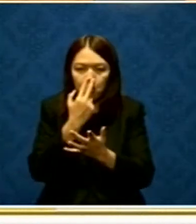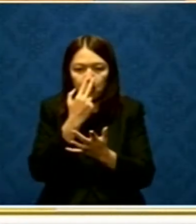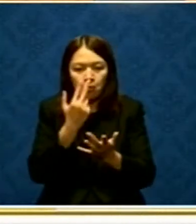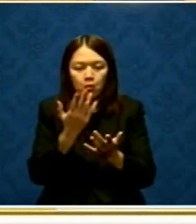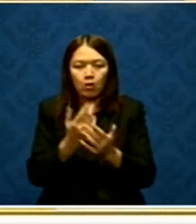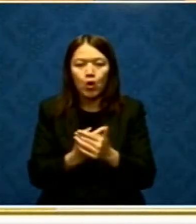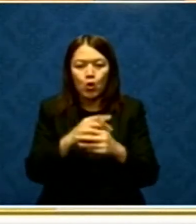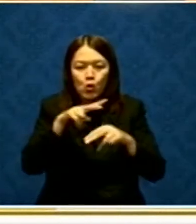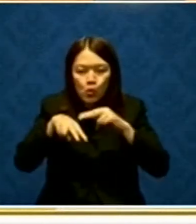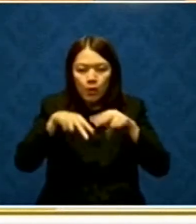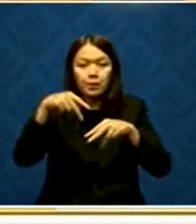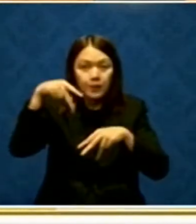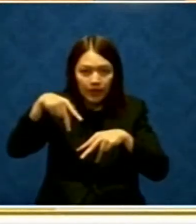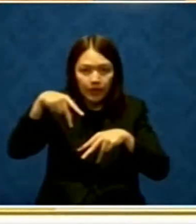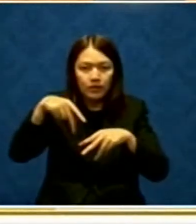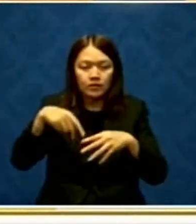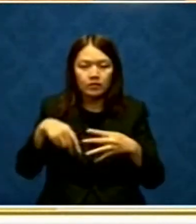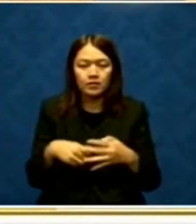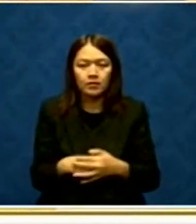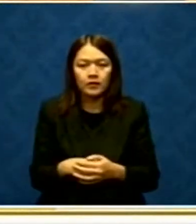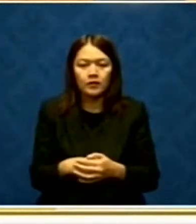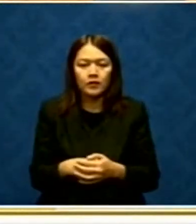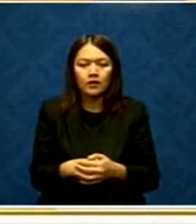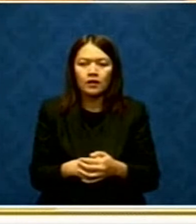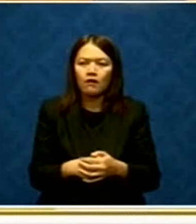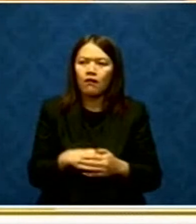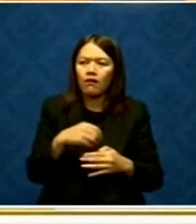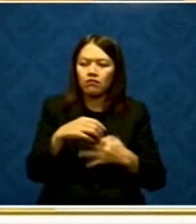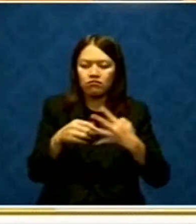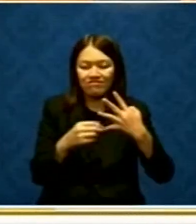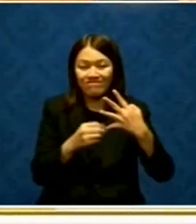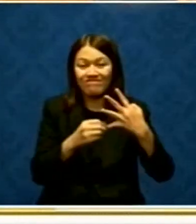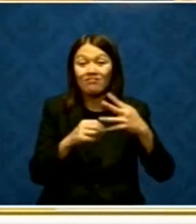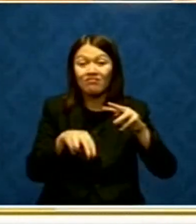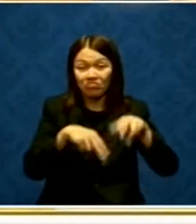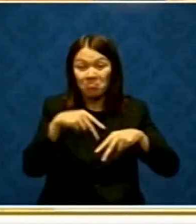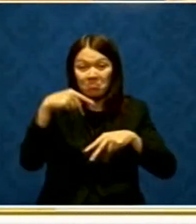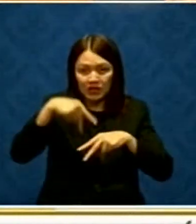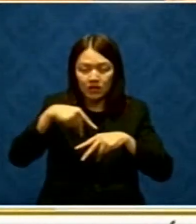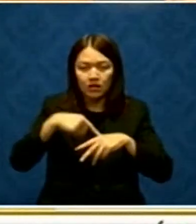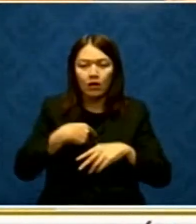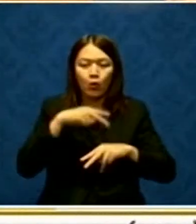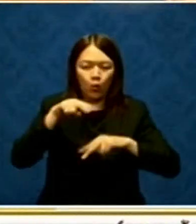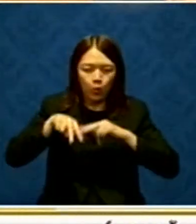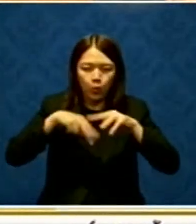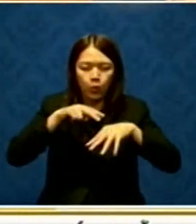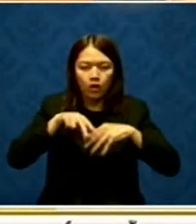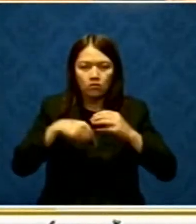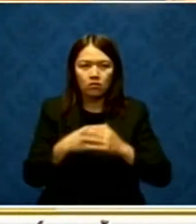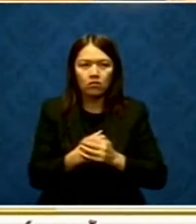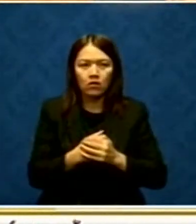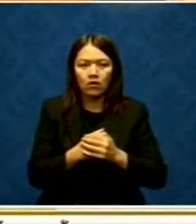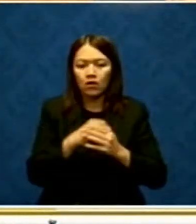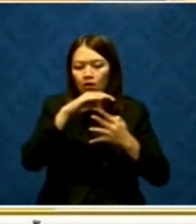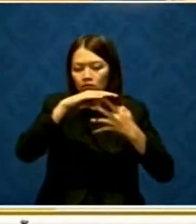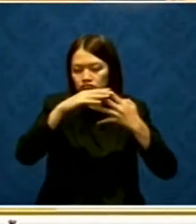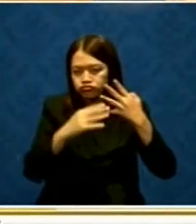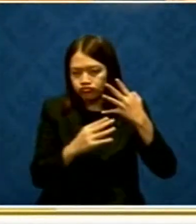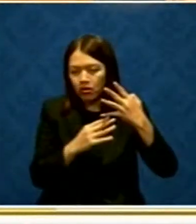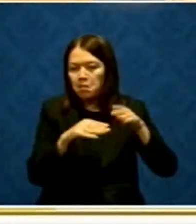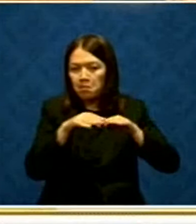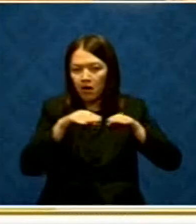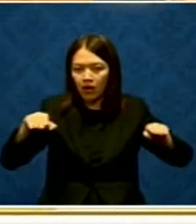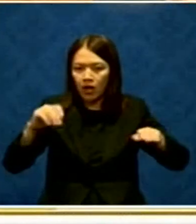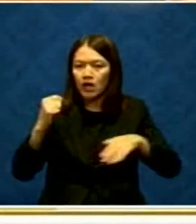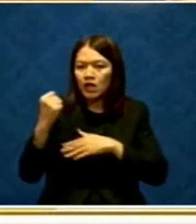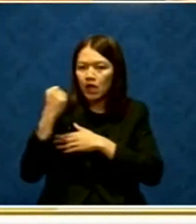ตรวจพิเศษอีกนะชัดลงไปก็สี่ขั้นตอนซึ่งผมจะกำกับสี่ขั้นตอนนี้ให้เป็นมาตร